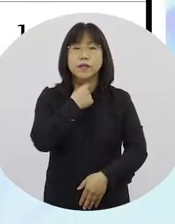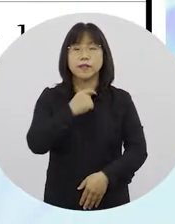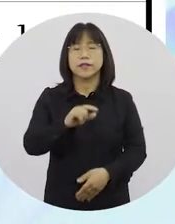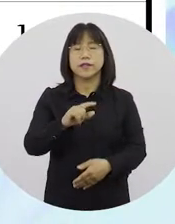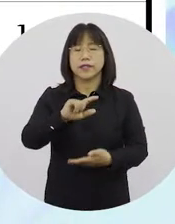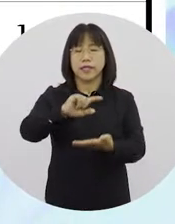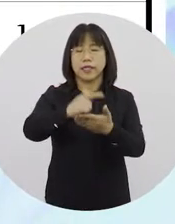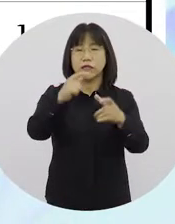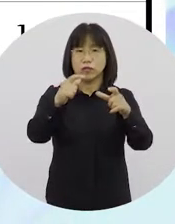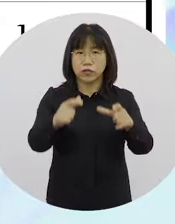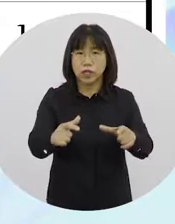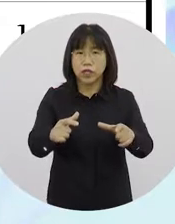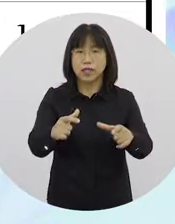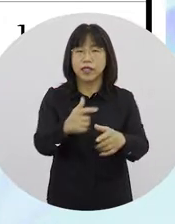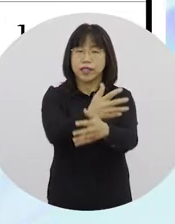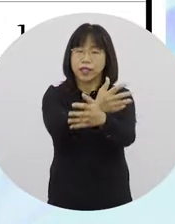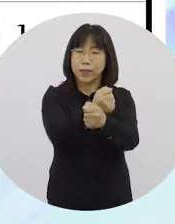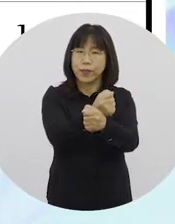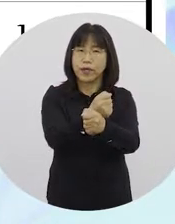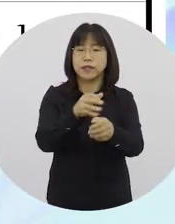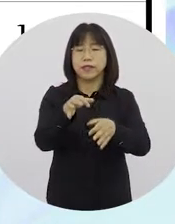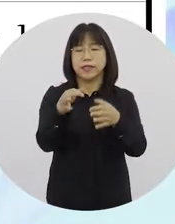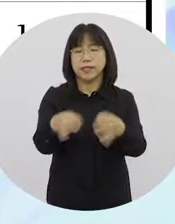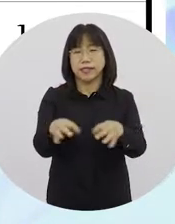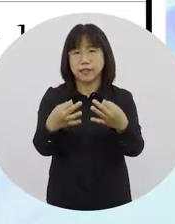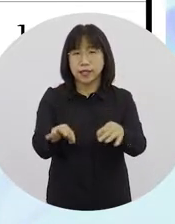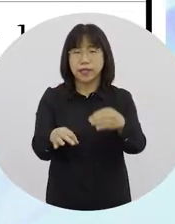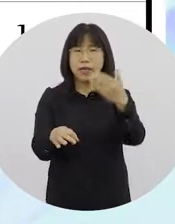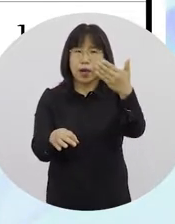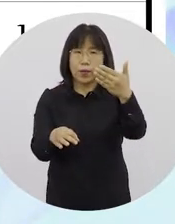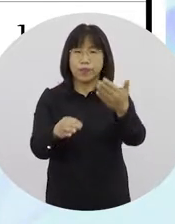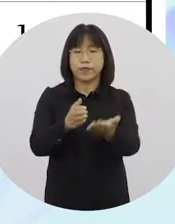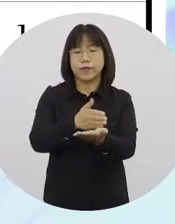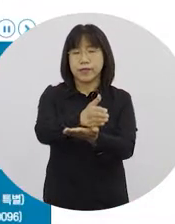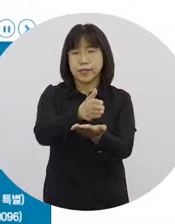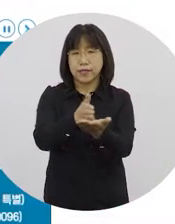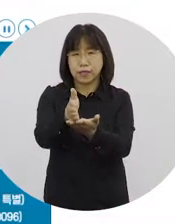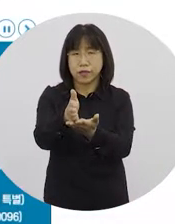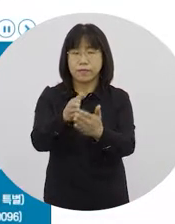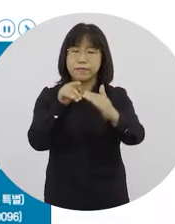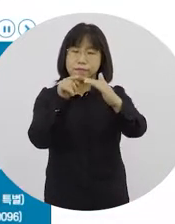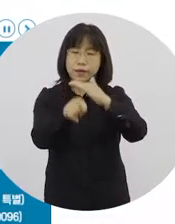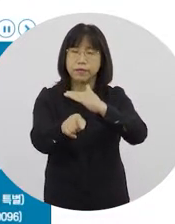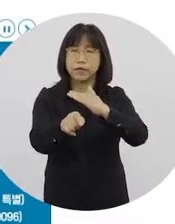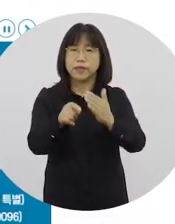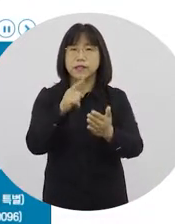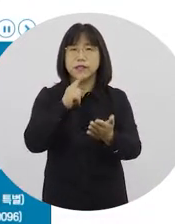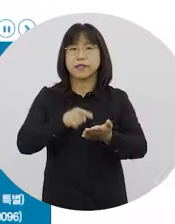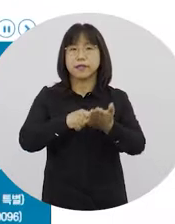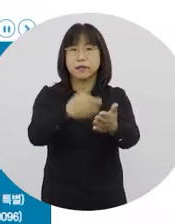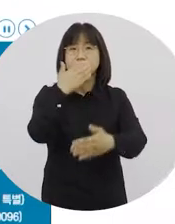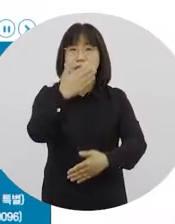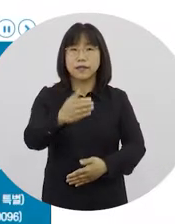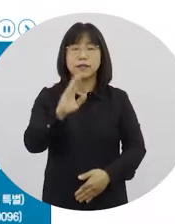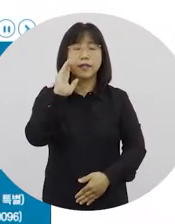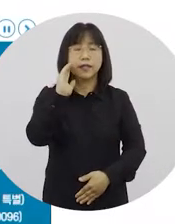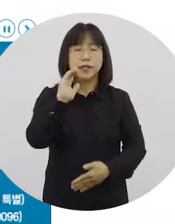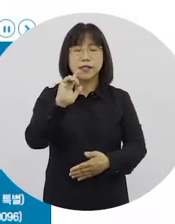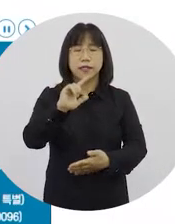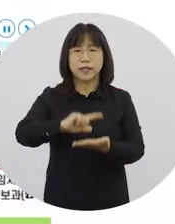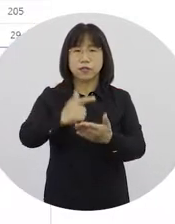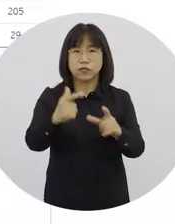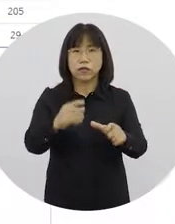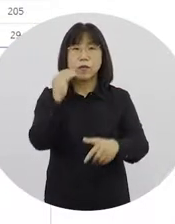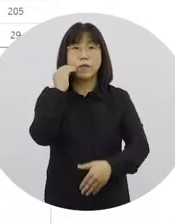희망하는 기업과 소상공인은 지역 내 협약은행 9개 지점으로 방문 신청하면 됩니다. 기타 자세한 사항은